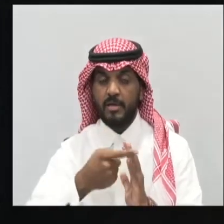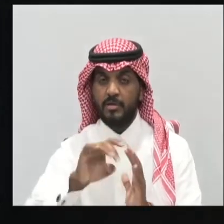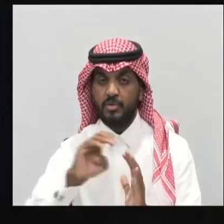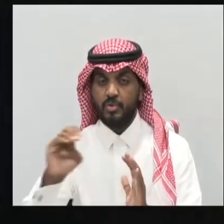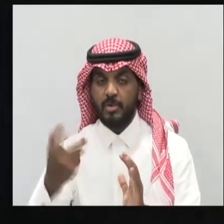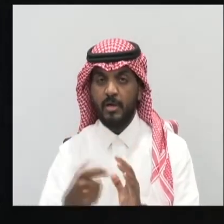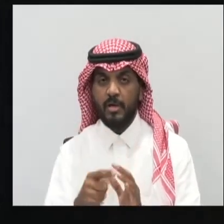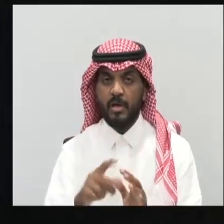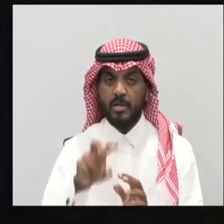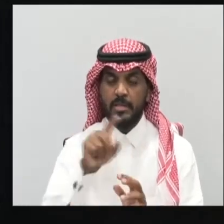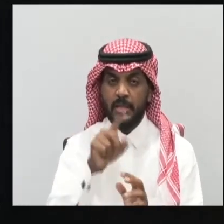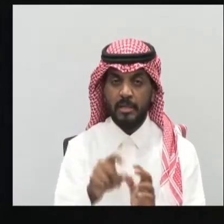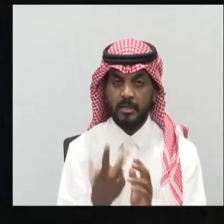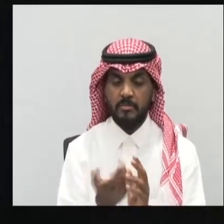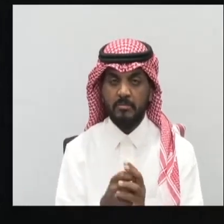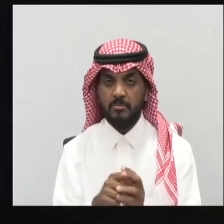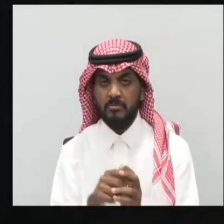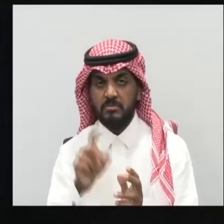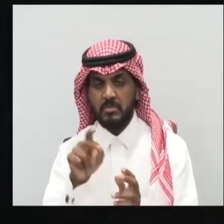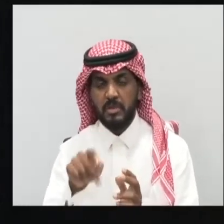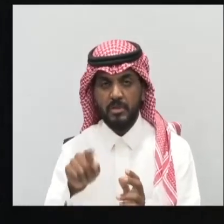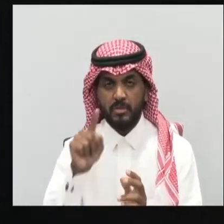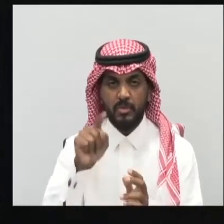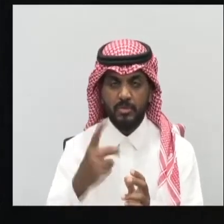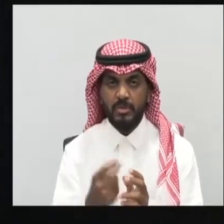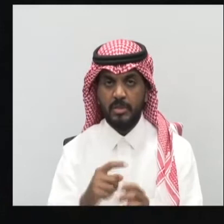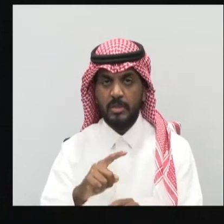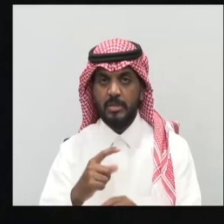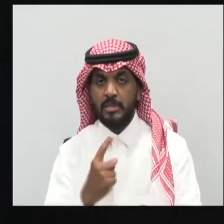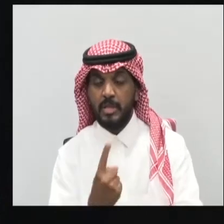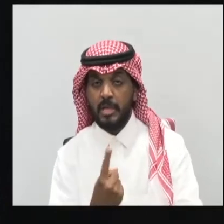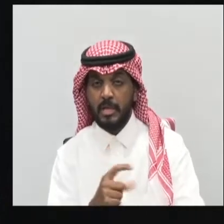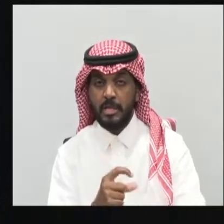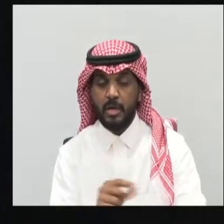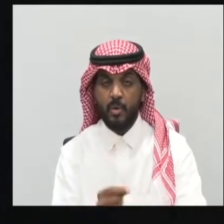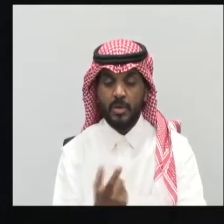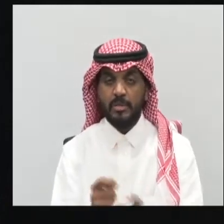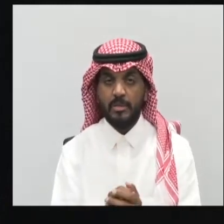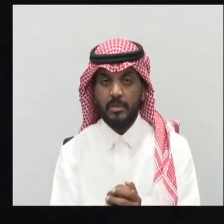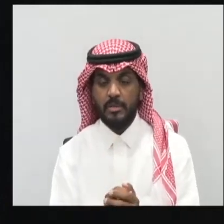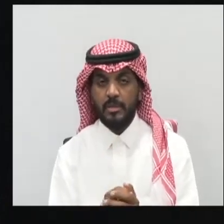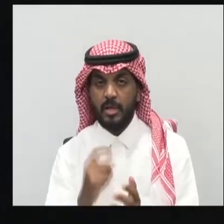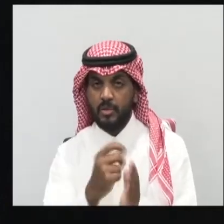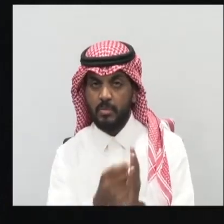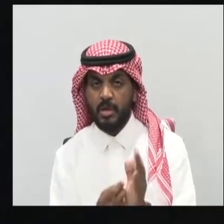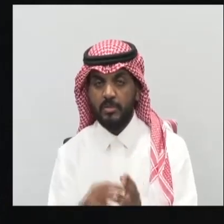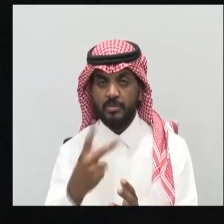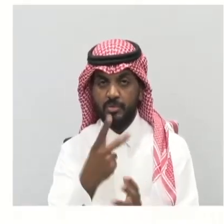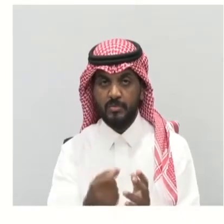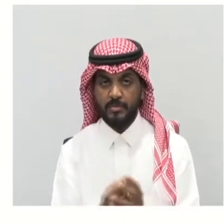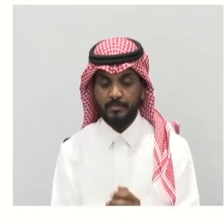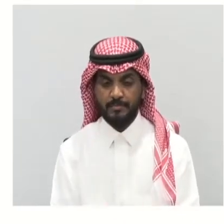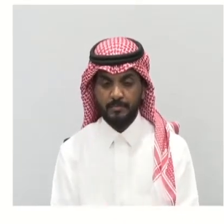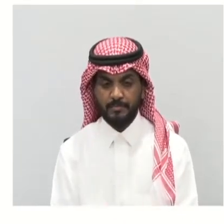أضع علامة الترقيم المناسبة. دقيقة واحدة للكتابة يا صغاري، أكتب بخط جميل. هيا نبدأ الوقت.